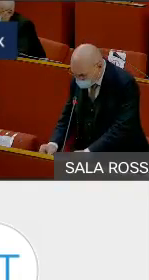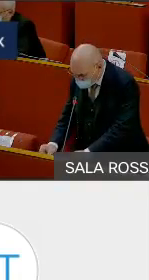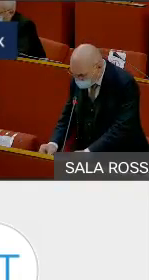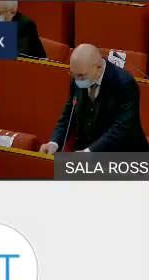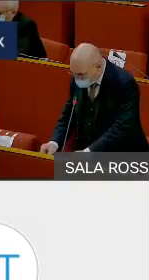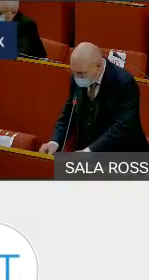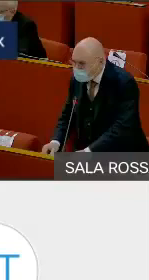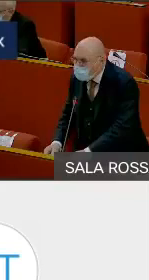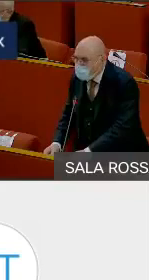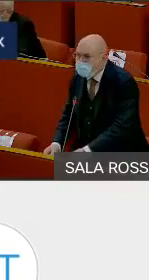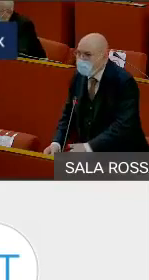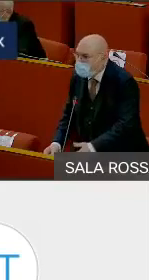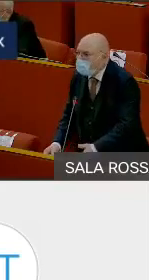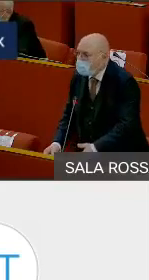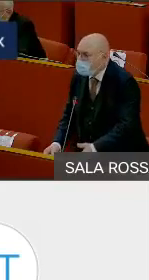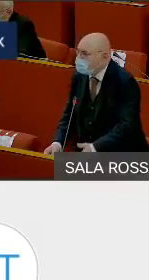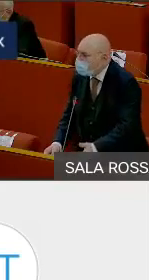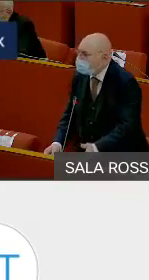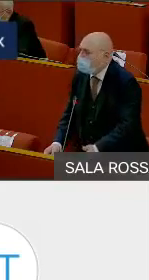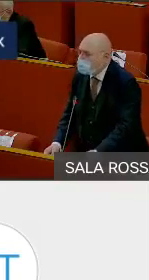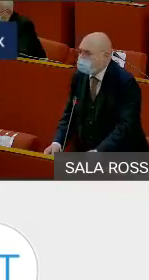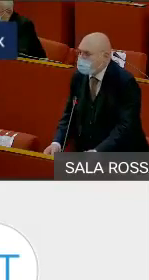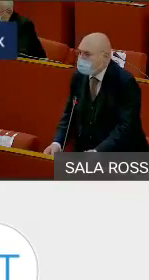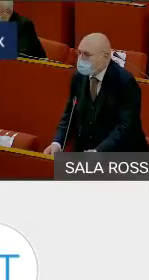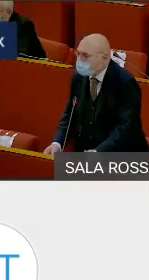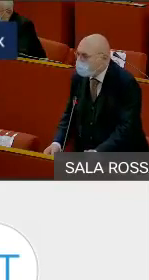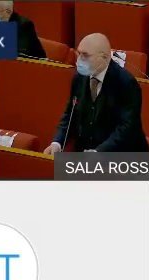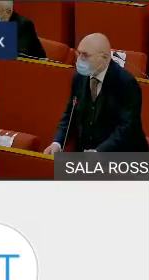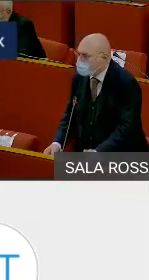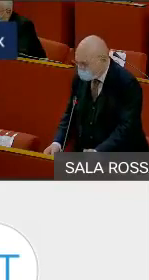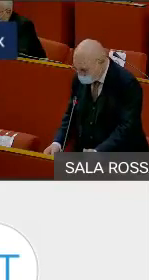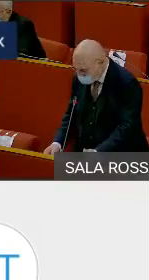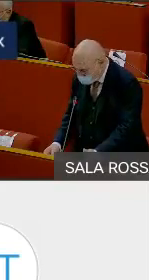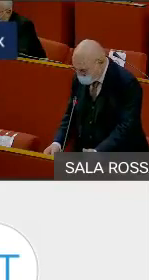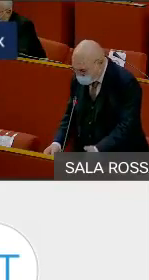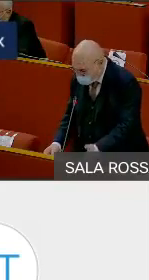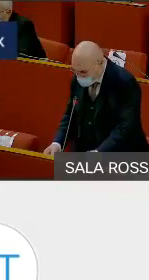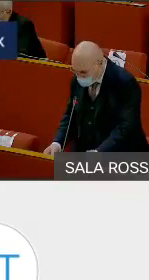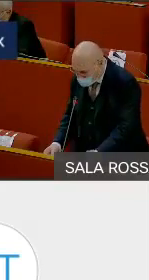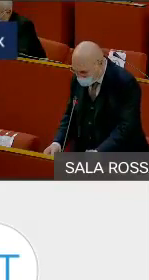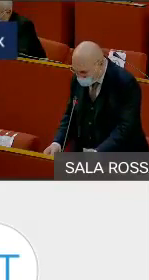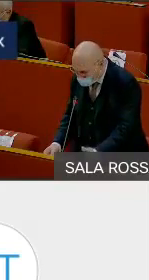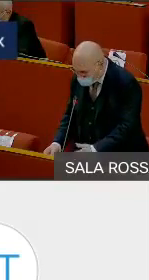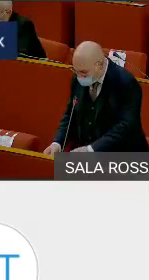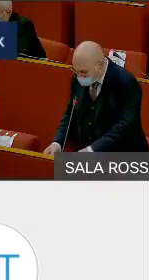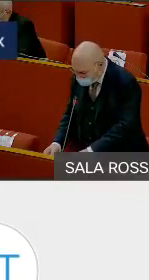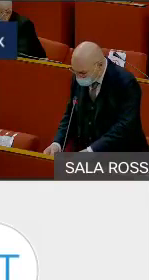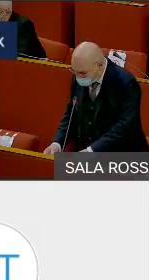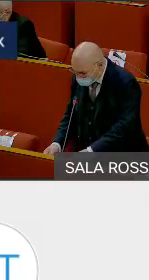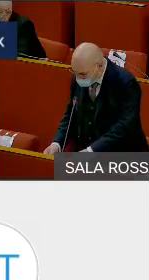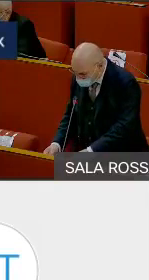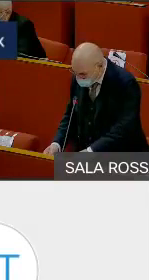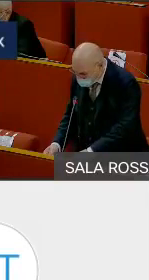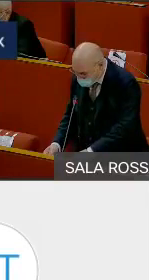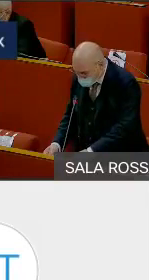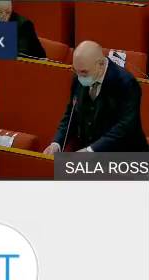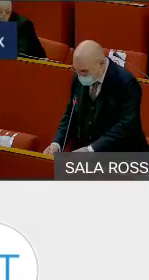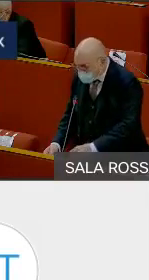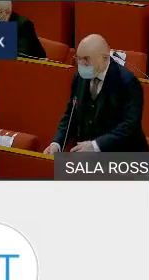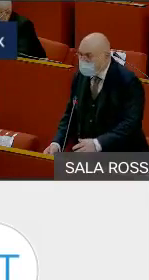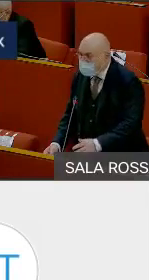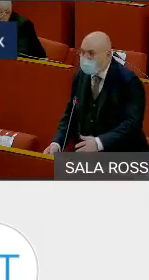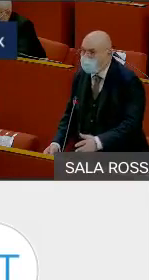agricola però in alcuni casi c'era proprio un'aspettativa in questo caso e va in qualche modo esplicitato